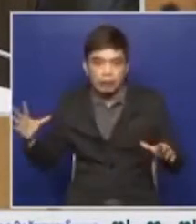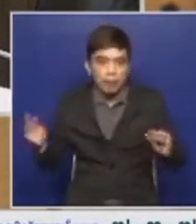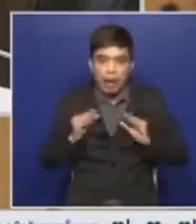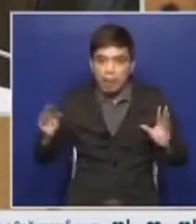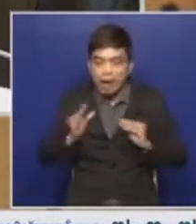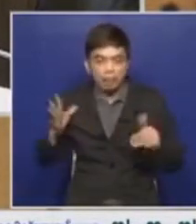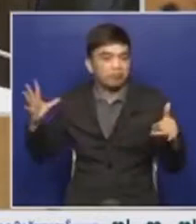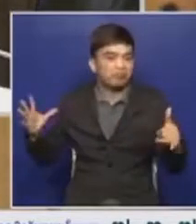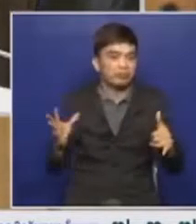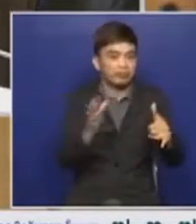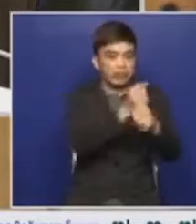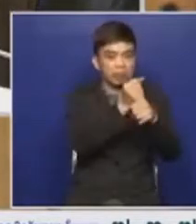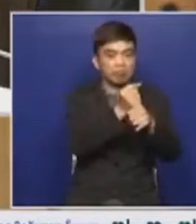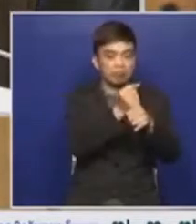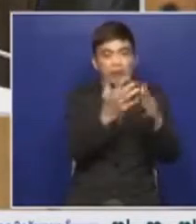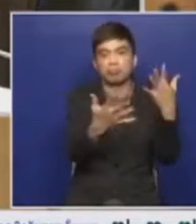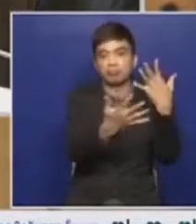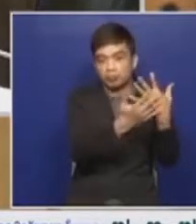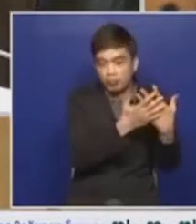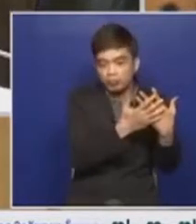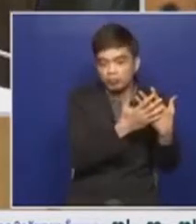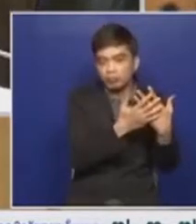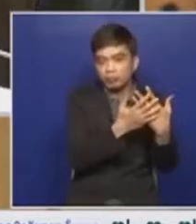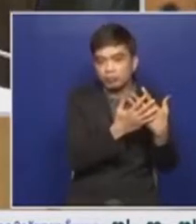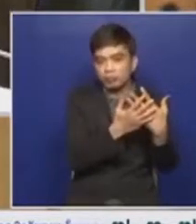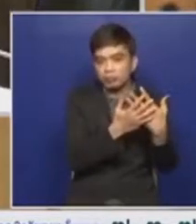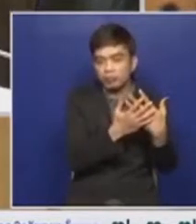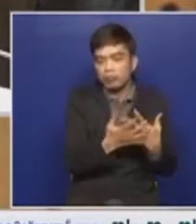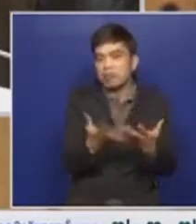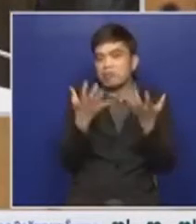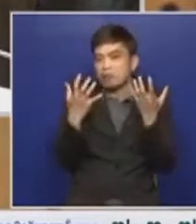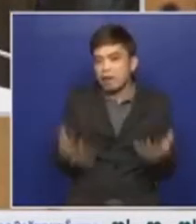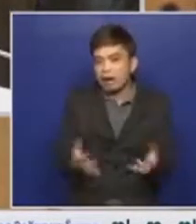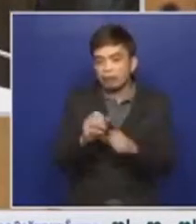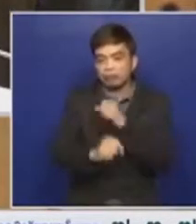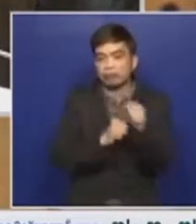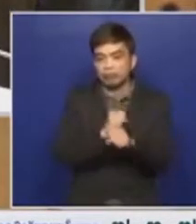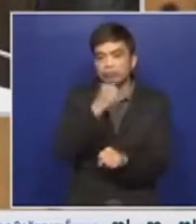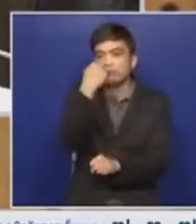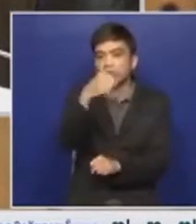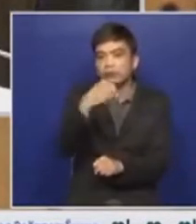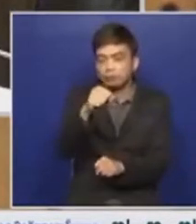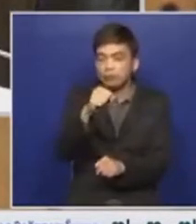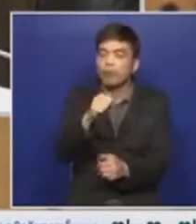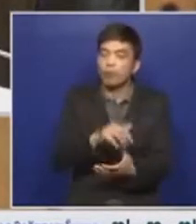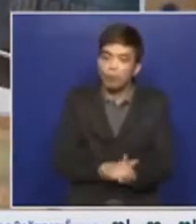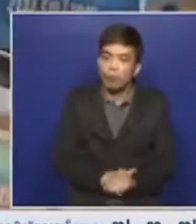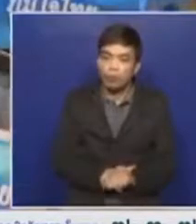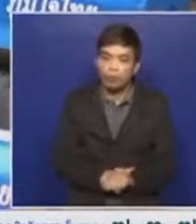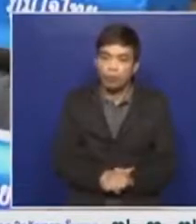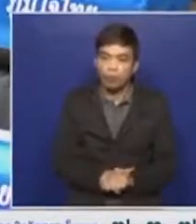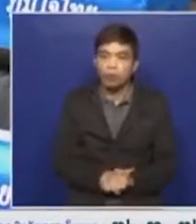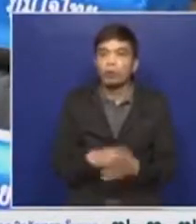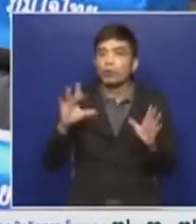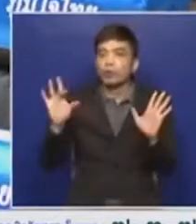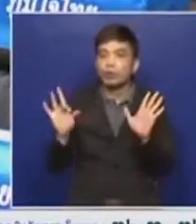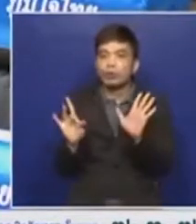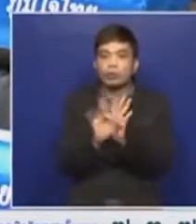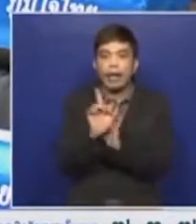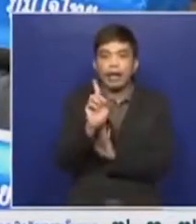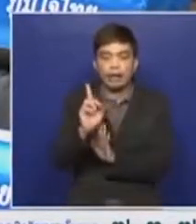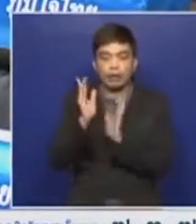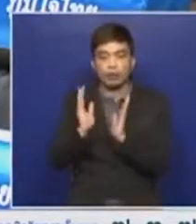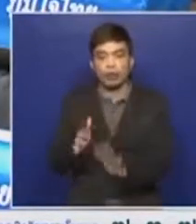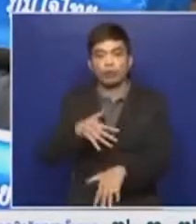และดำเนินคดีที่มีอัตราโทษสูงถึง 10ปีส่งผลให้สุดท้ายประชาชน